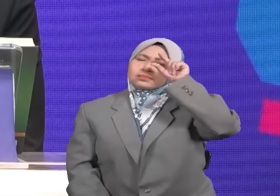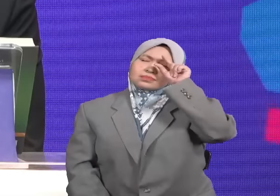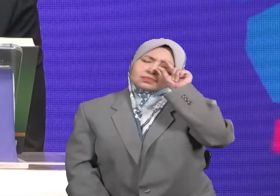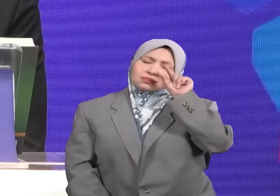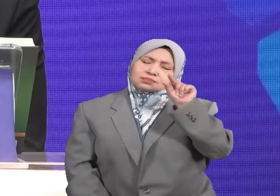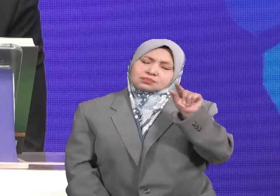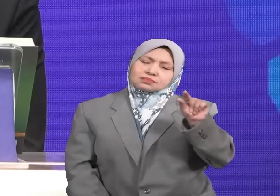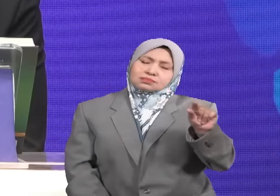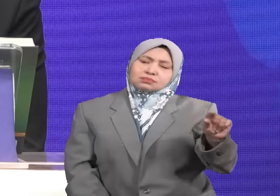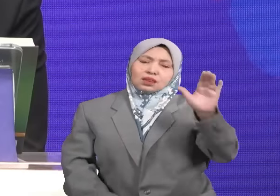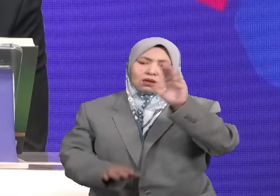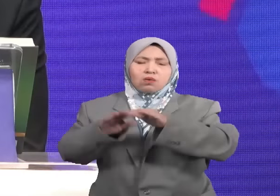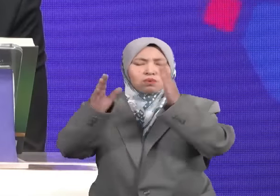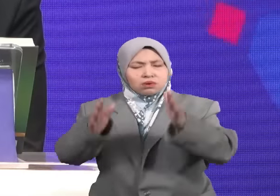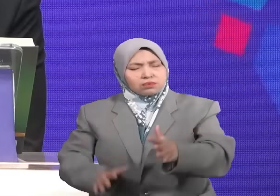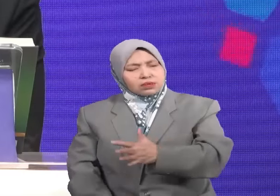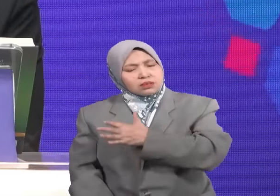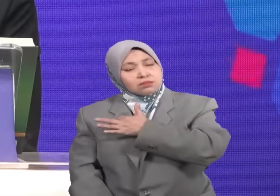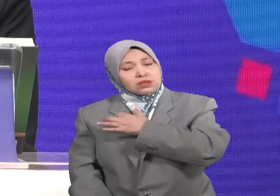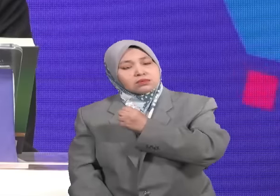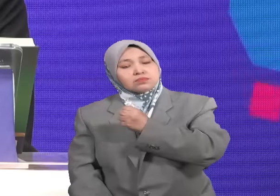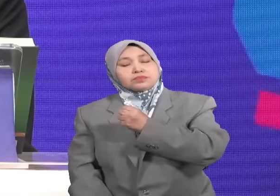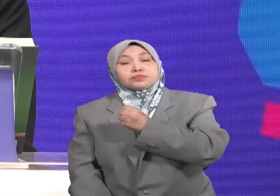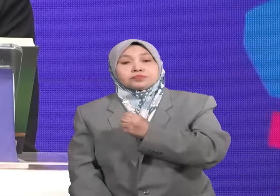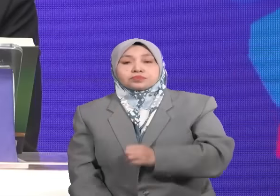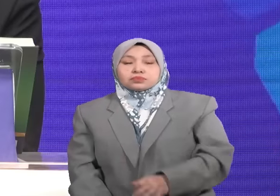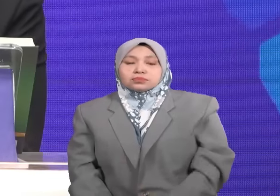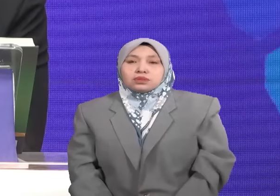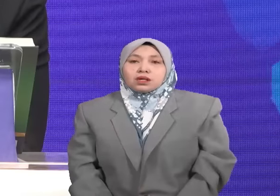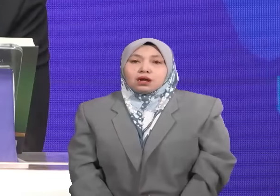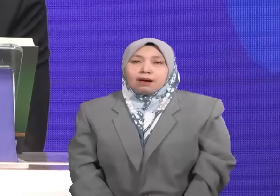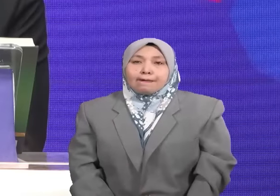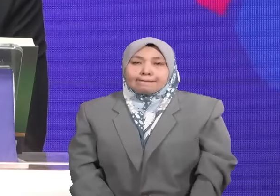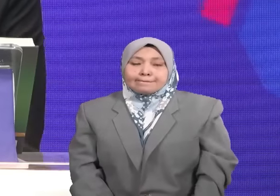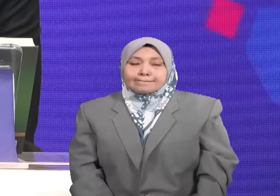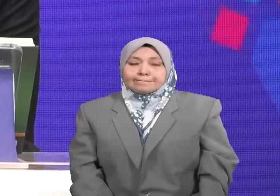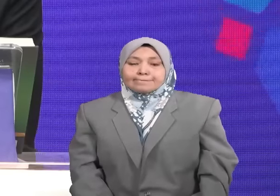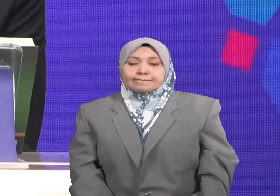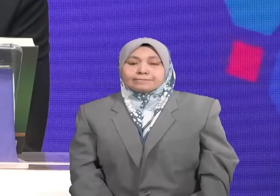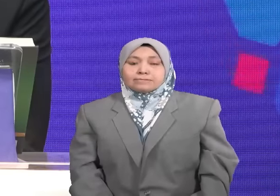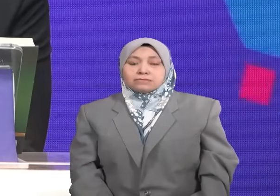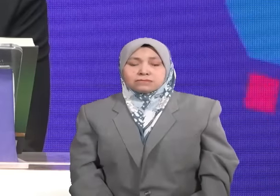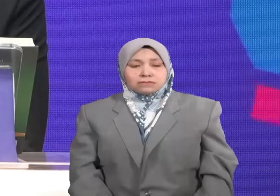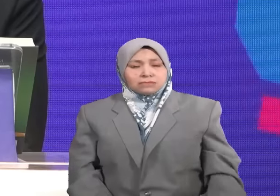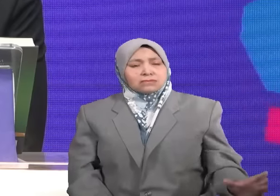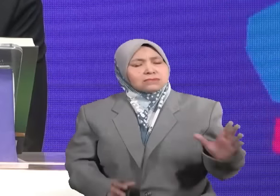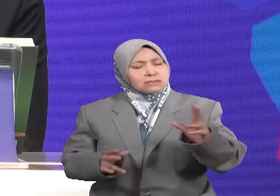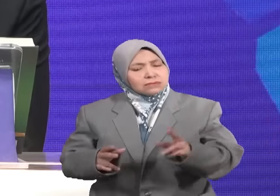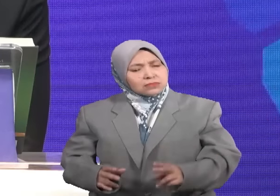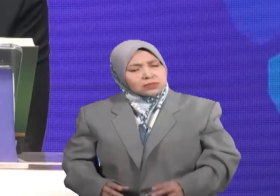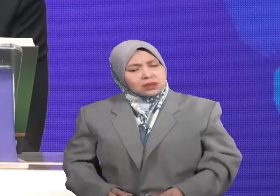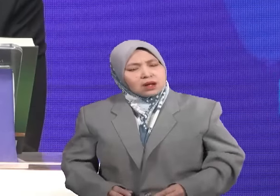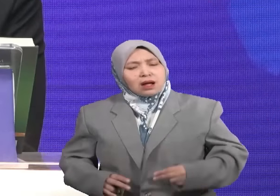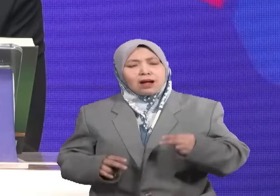الذين آمنوا زين